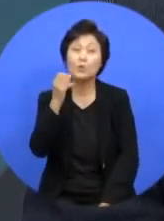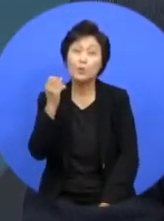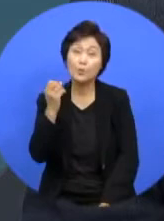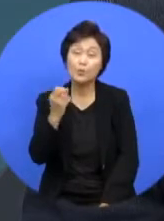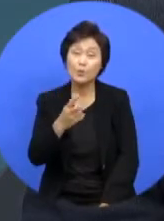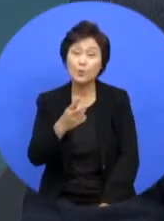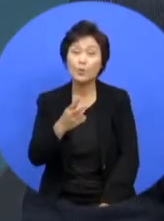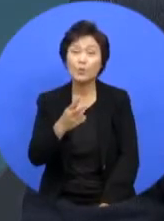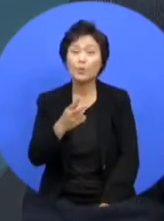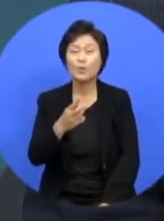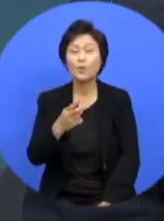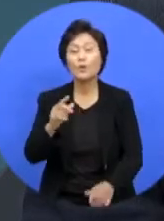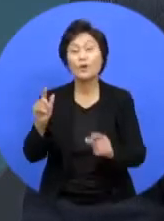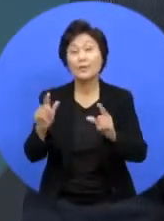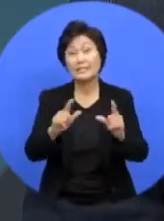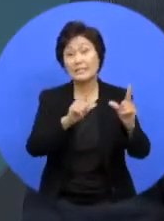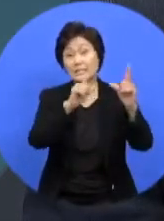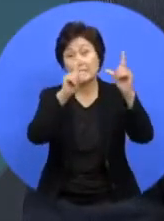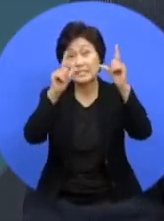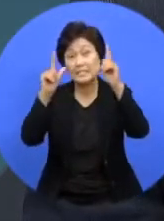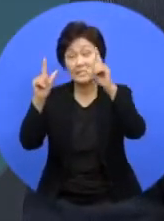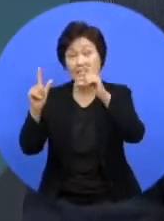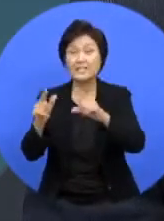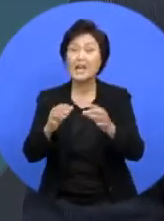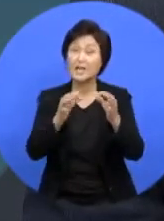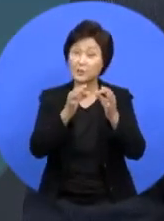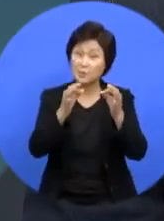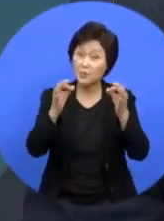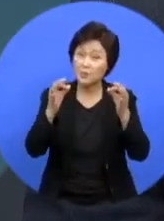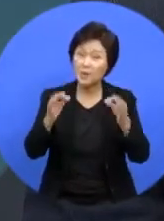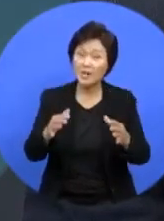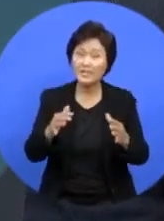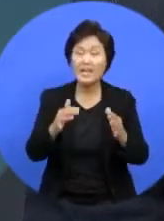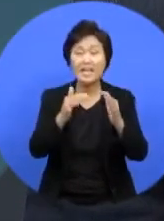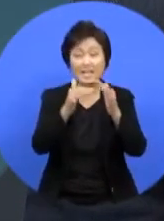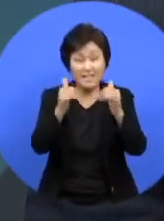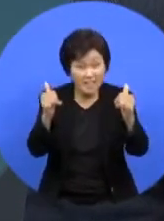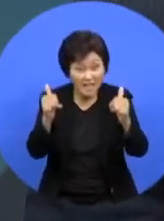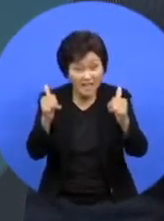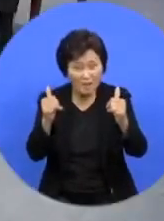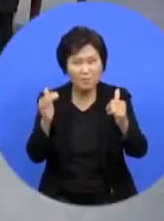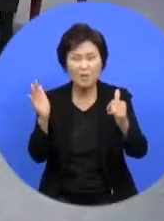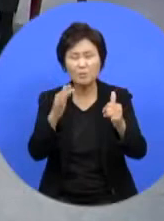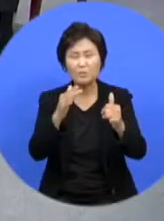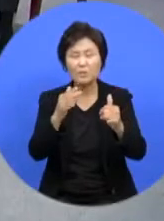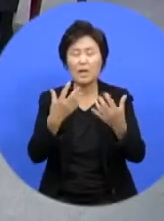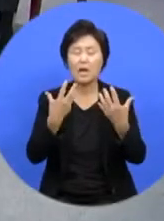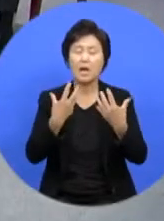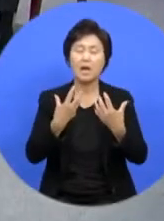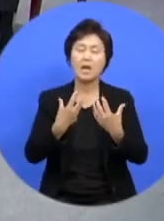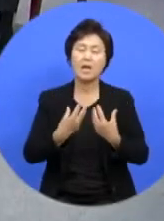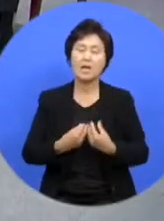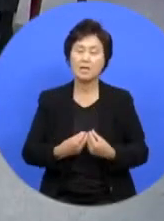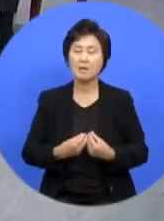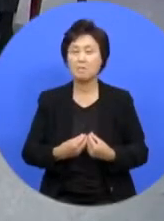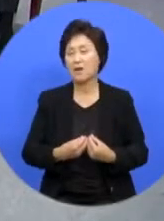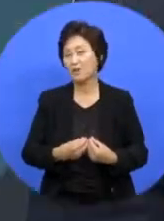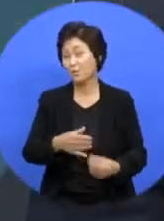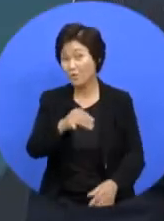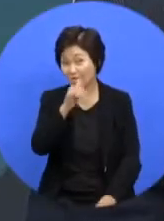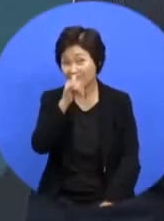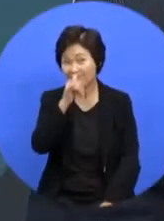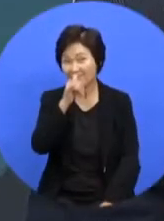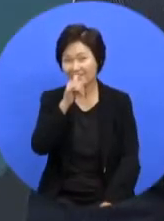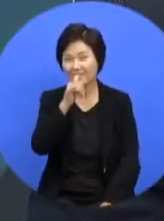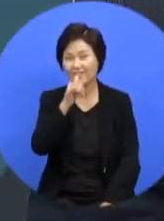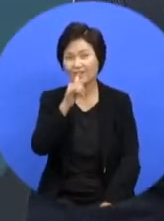사실 살아가다 보면은 인간이란 존재한테 실망을 할 때도 굉장히 많아요. 네, 네, 맞아요. 그 벌써 알았어요?